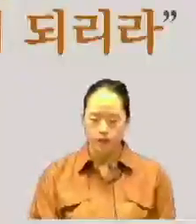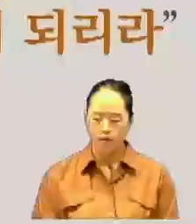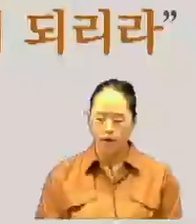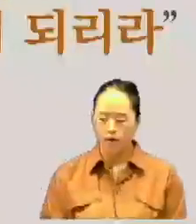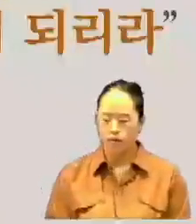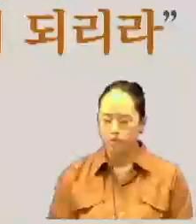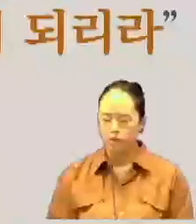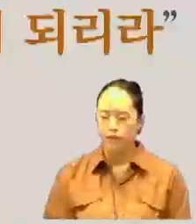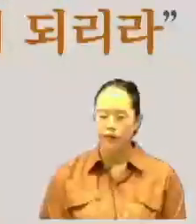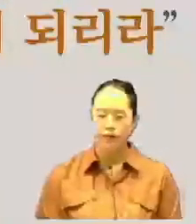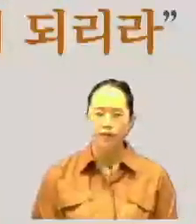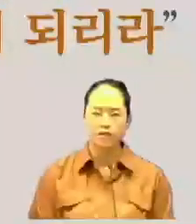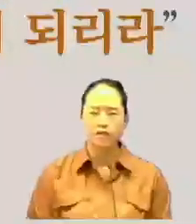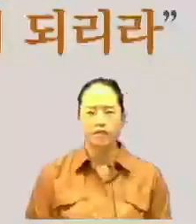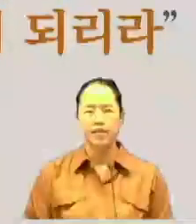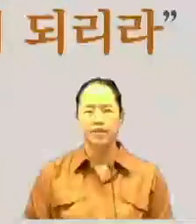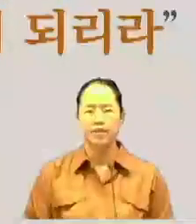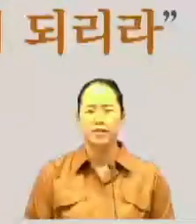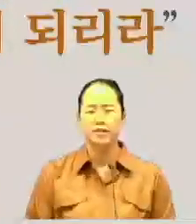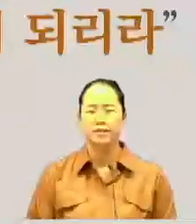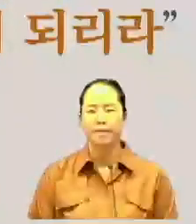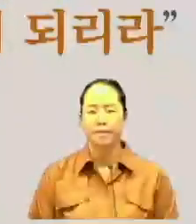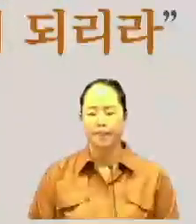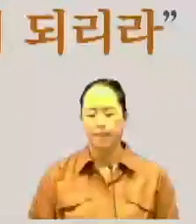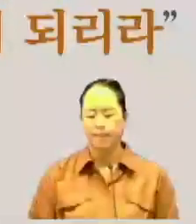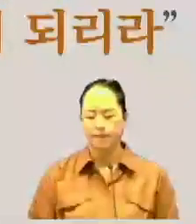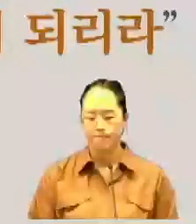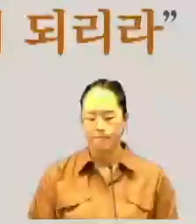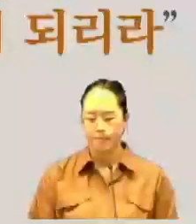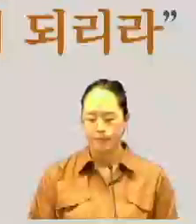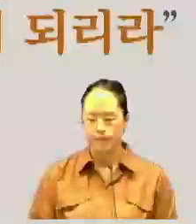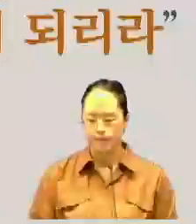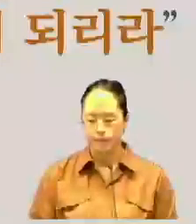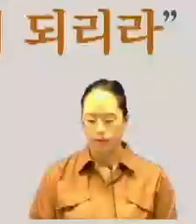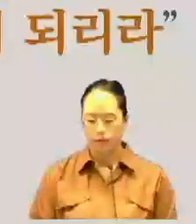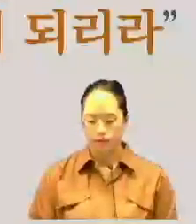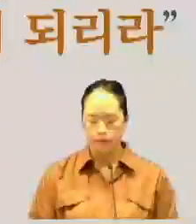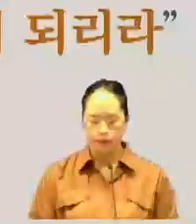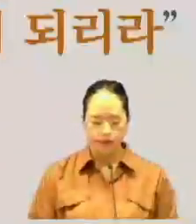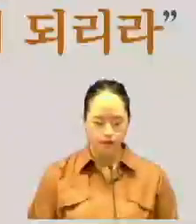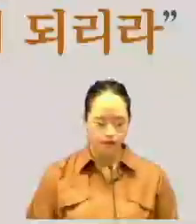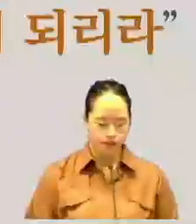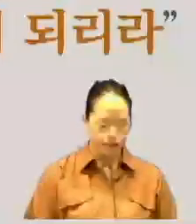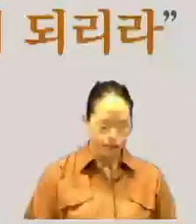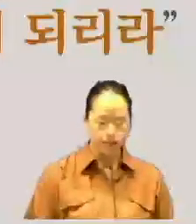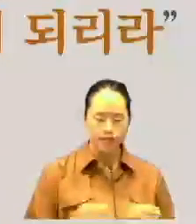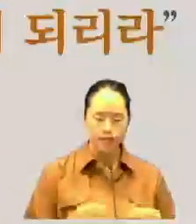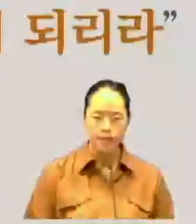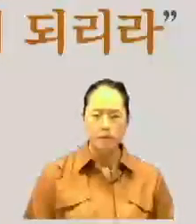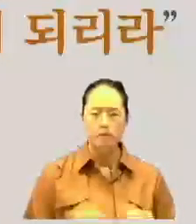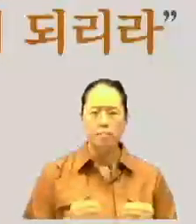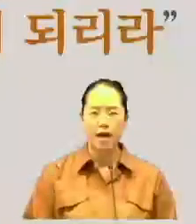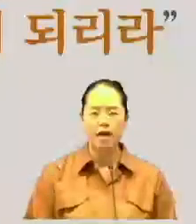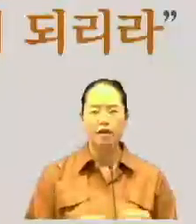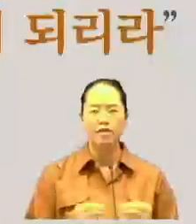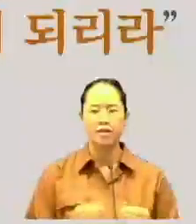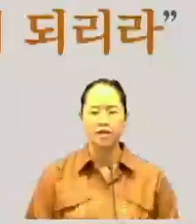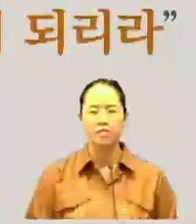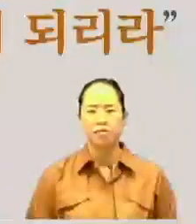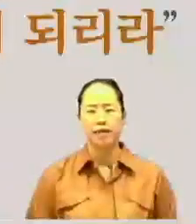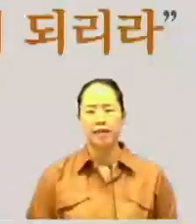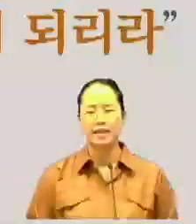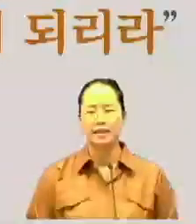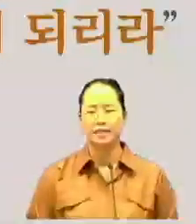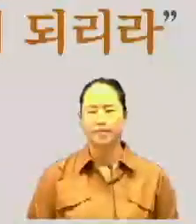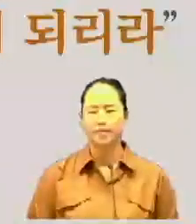这里边他谈到的呢，就是罪得赦免的问题。因为 这个就是